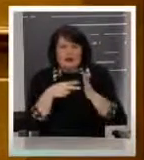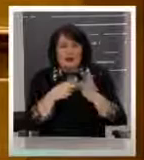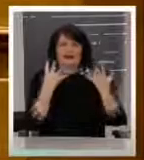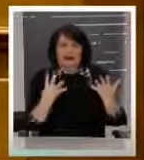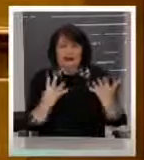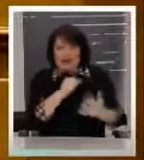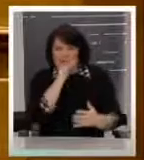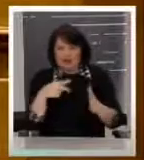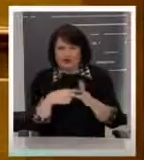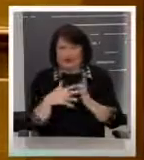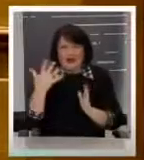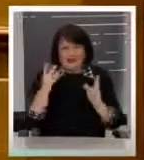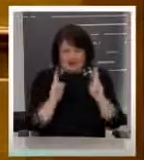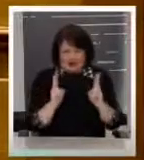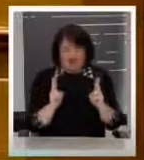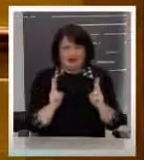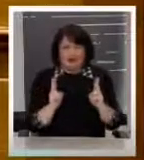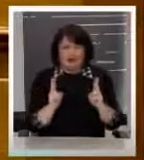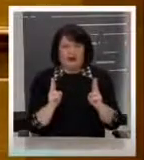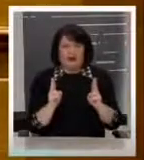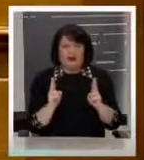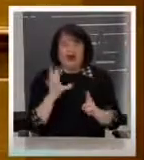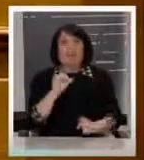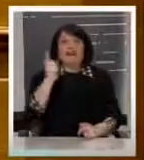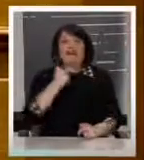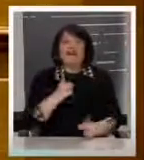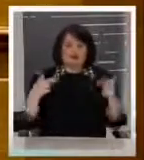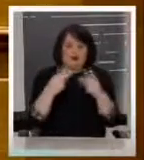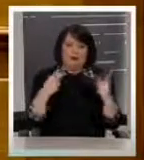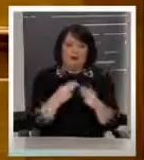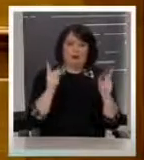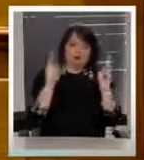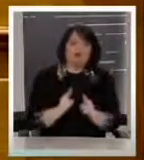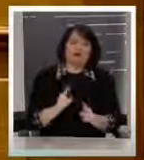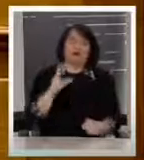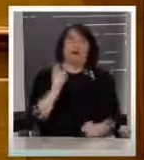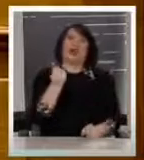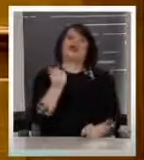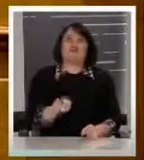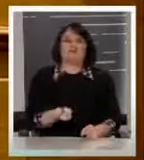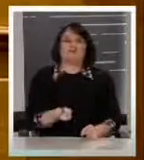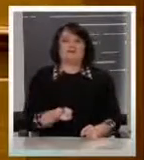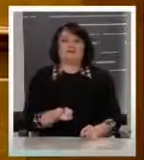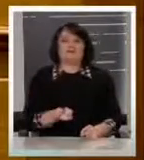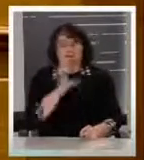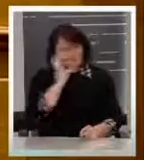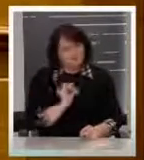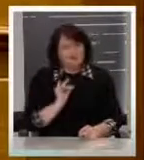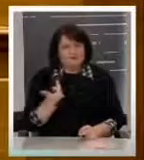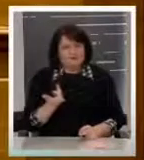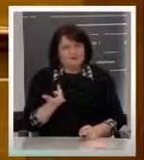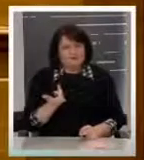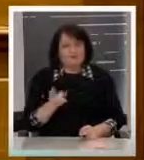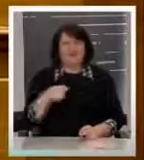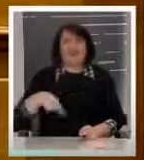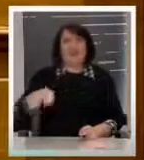2009 με 2015 υπερέβησαν το 50%. Είναι πονεμένο γιατί η αλήθεια είναι ότι